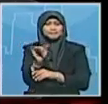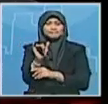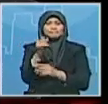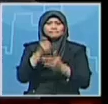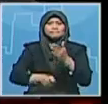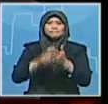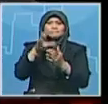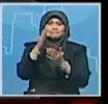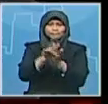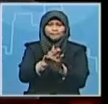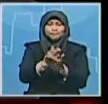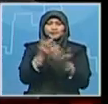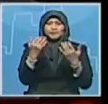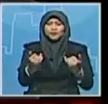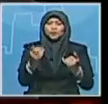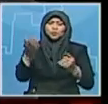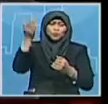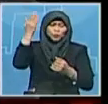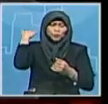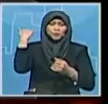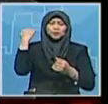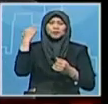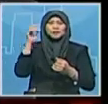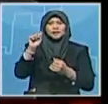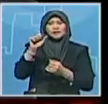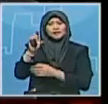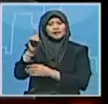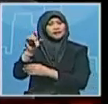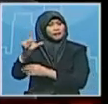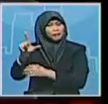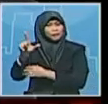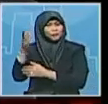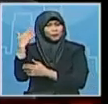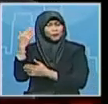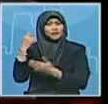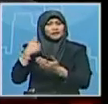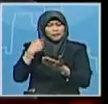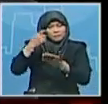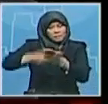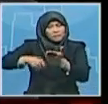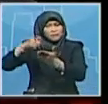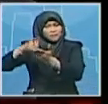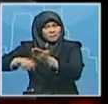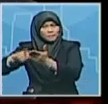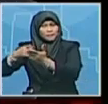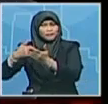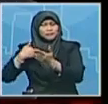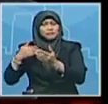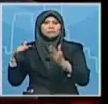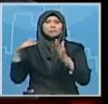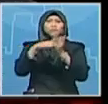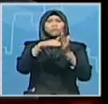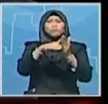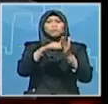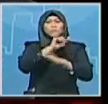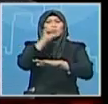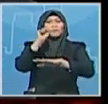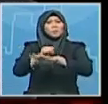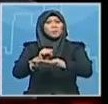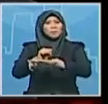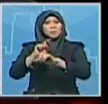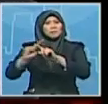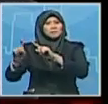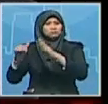ada bila kita kenakan tol dulu, selepas itu ada charges-charges lain dikenakan. Dan timbul bantahan daripada Singapura dan